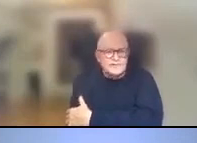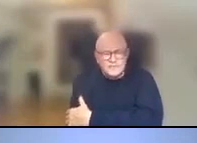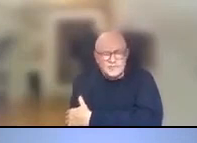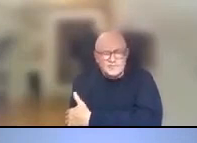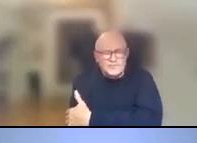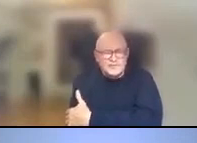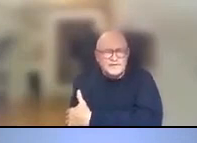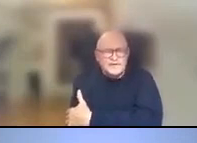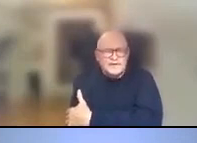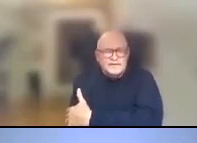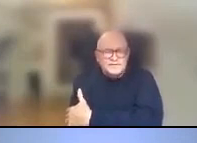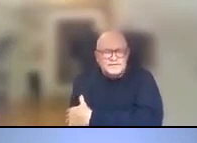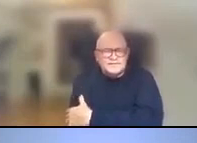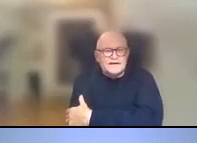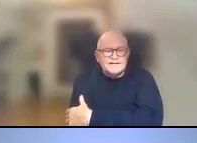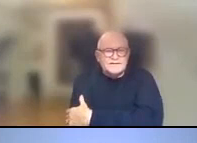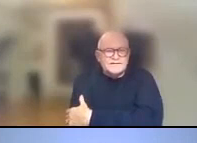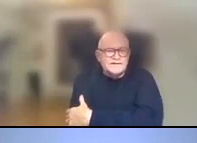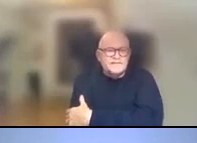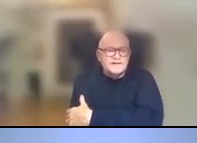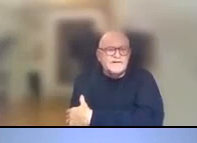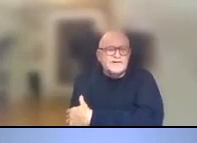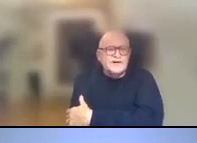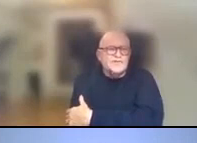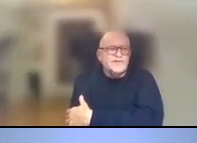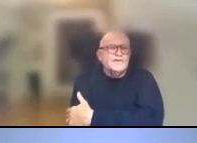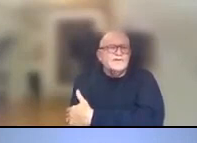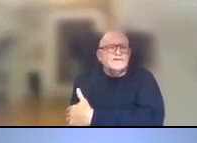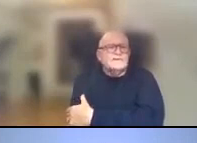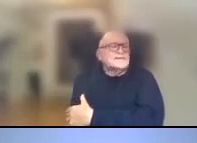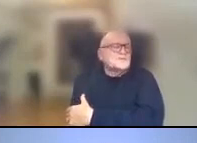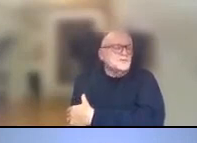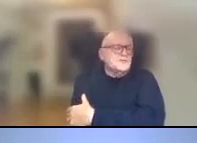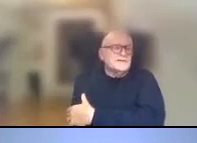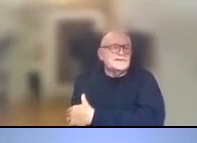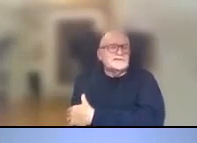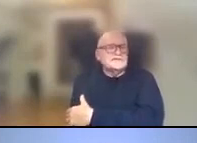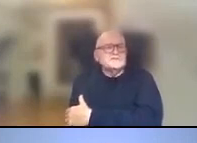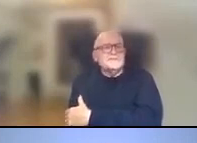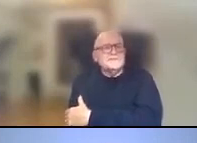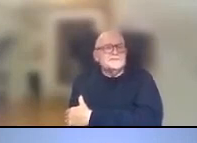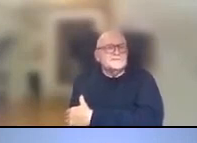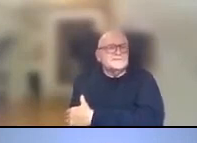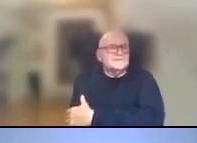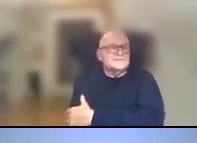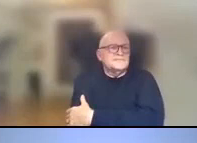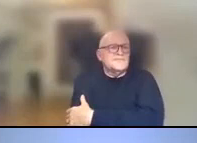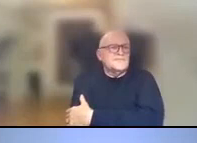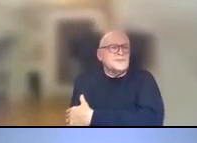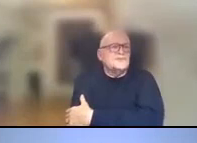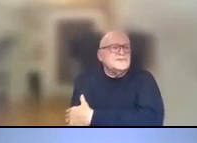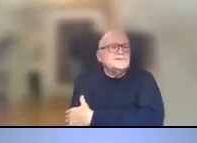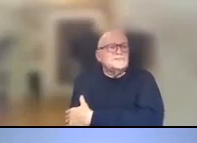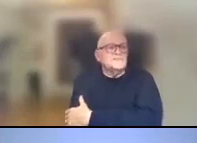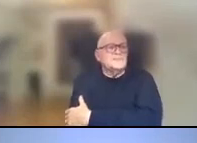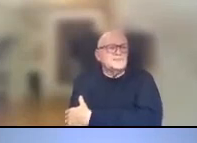zu ihrem großen Bedauern mitgeteilt, dass sie im Hinblick auf das Kundeninteresse, so hieß es, diese